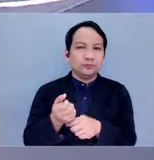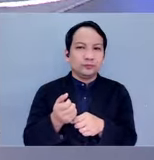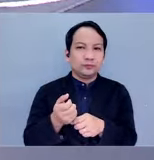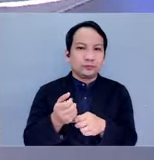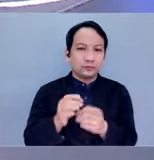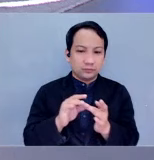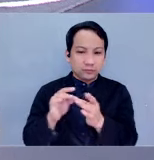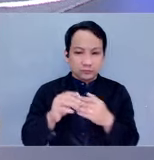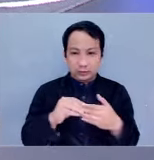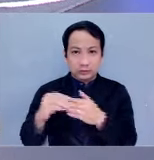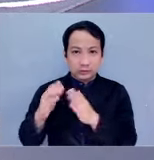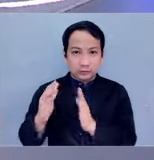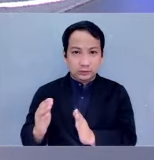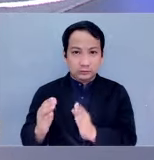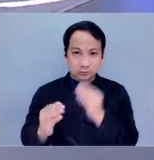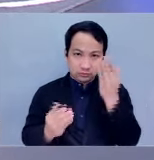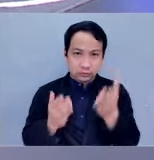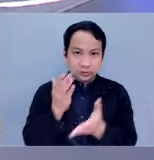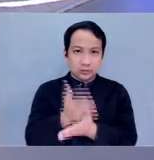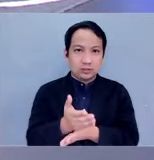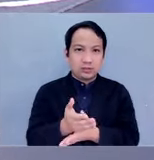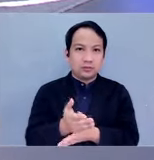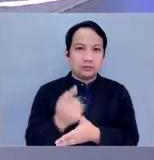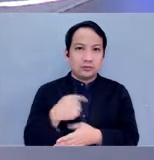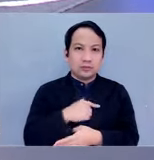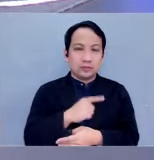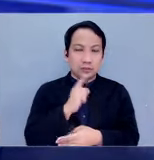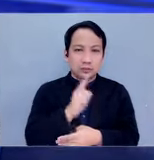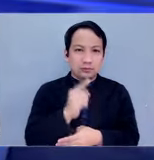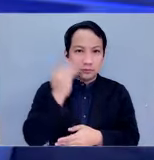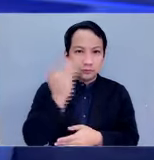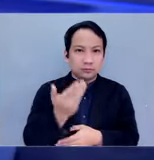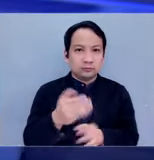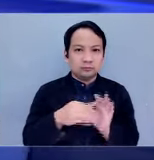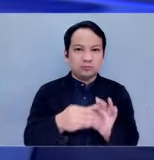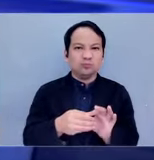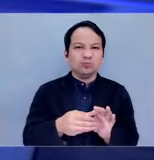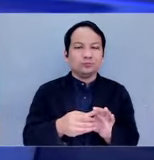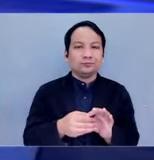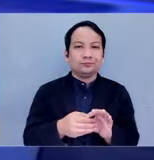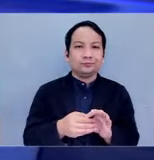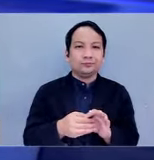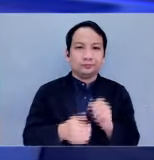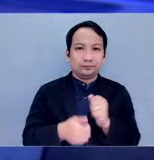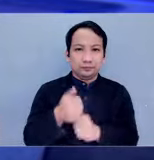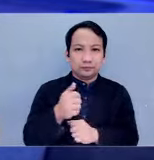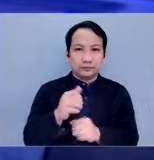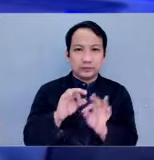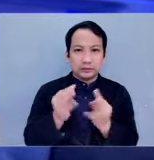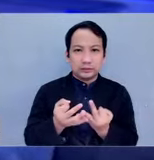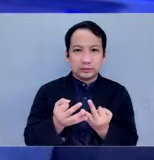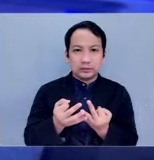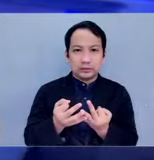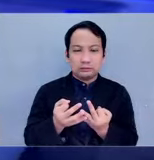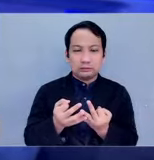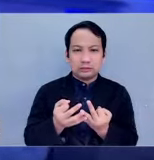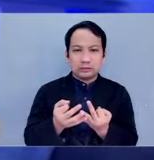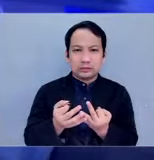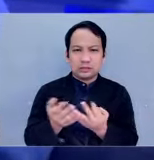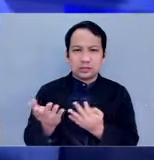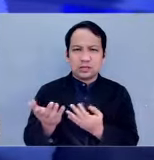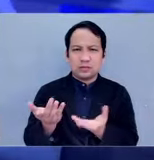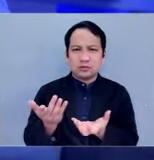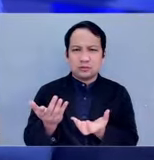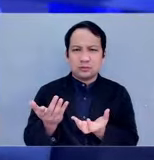di ba? Kapag leader ka or, I don't know, kayong breadwinner ng pamilya or something, di ba? Parang ano yung pagkakaiba